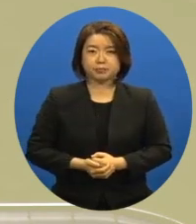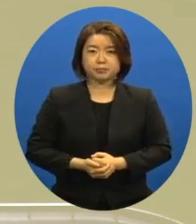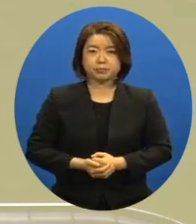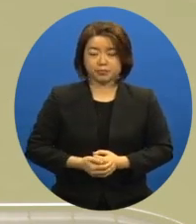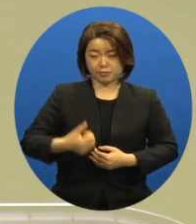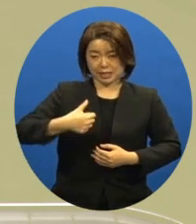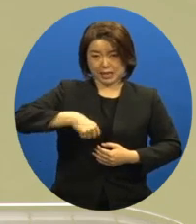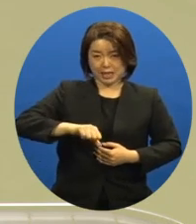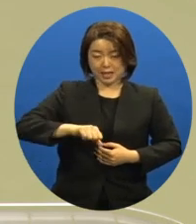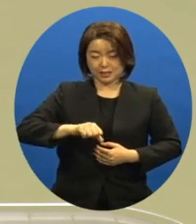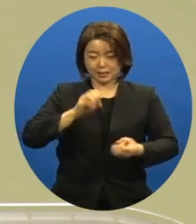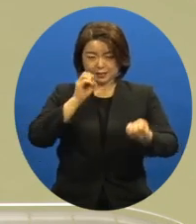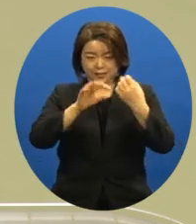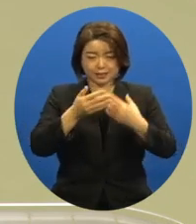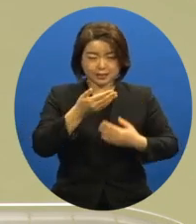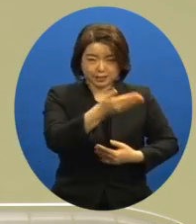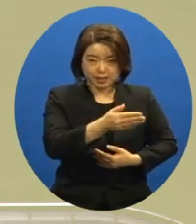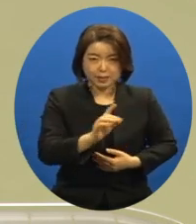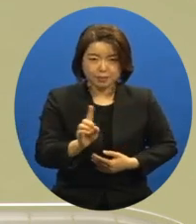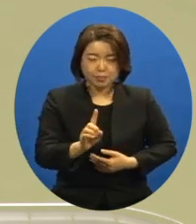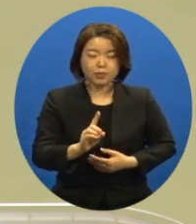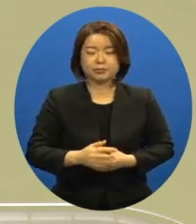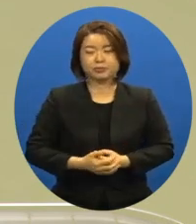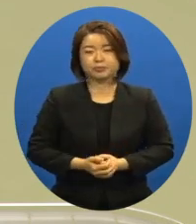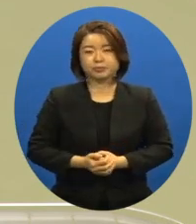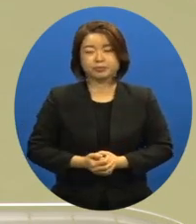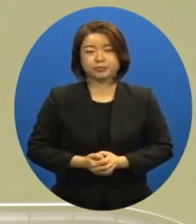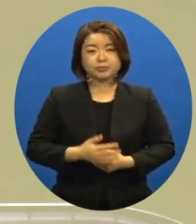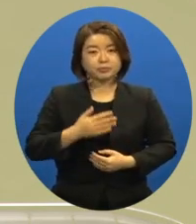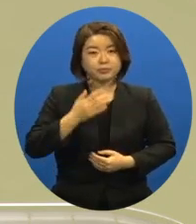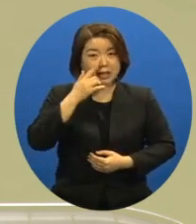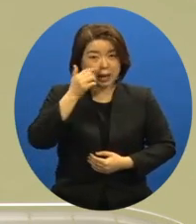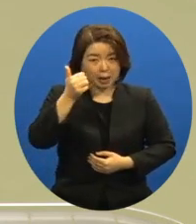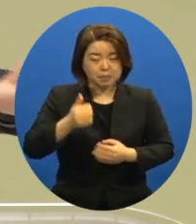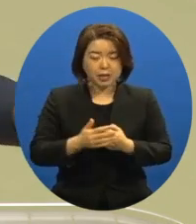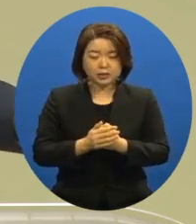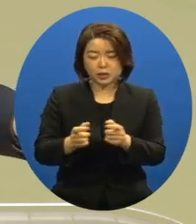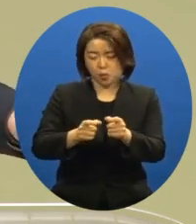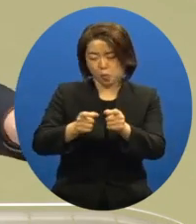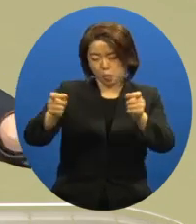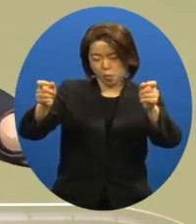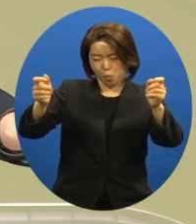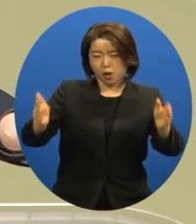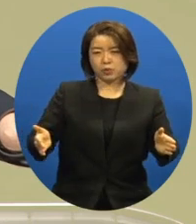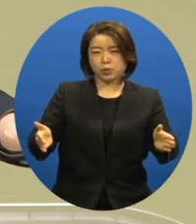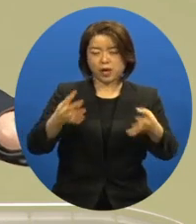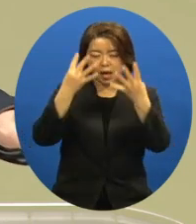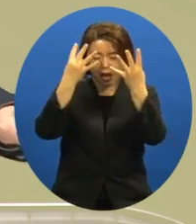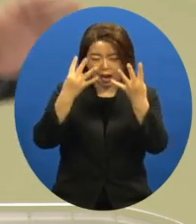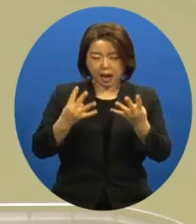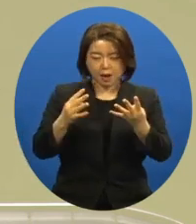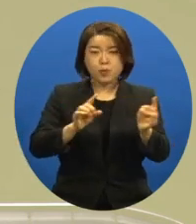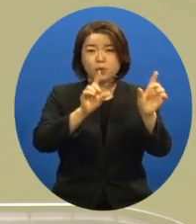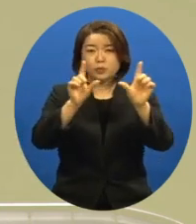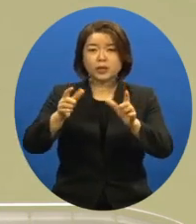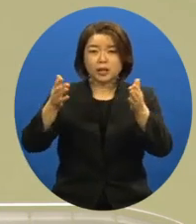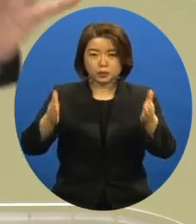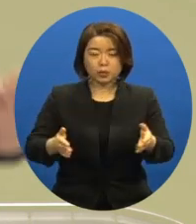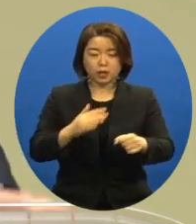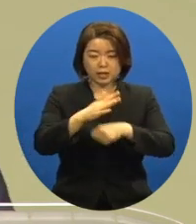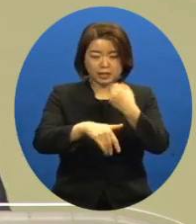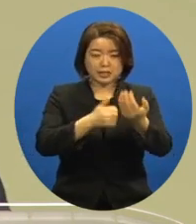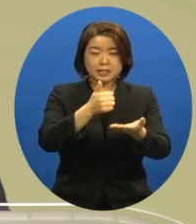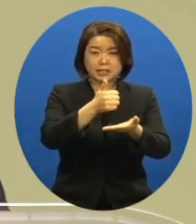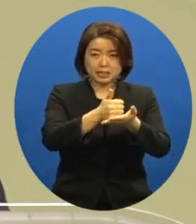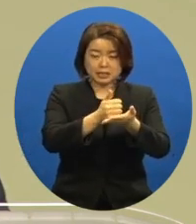그가 아들에게 그렇게 대답했습니다. 아빠는 그렇게 오랜 기간 동안 감옥에 있는 동안 성경을